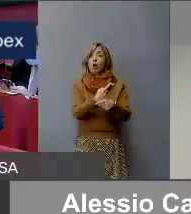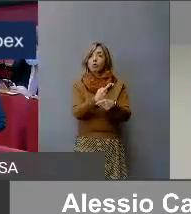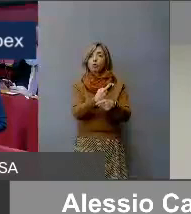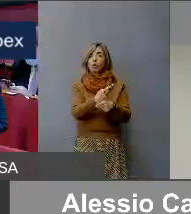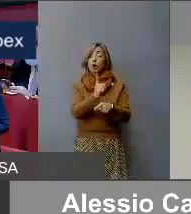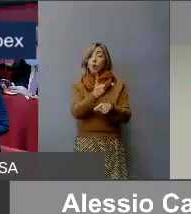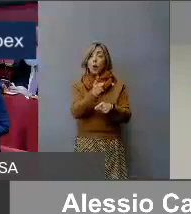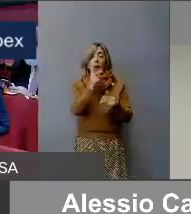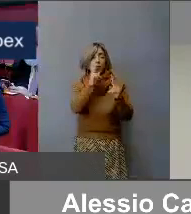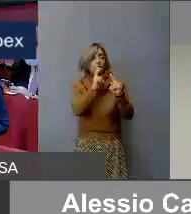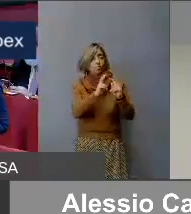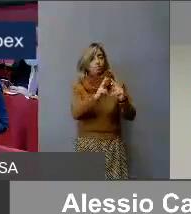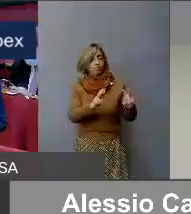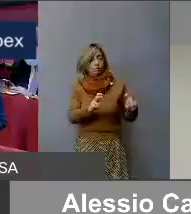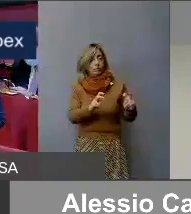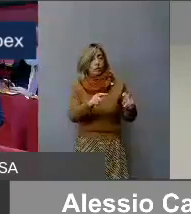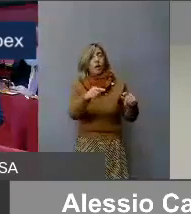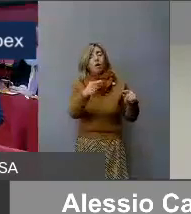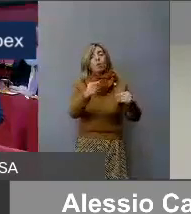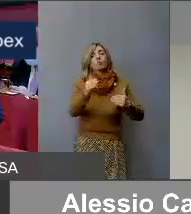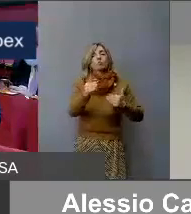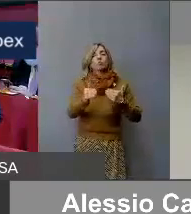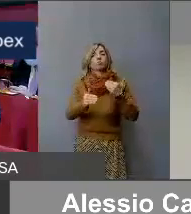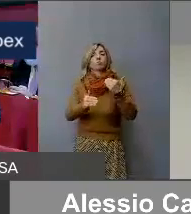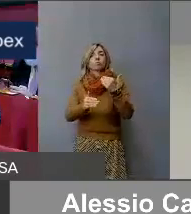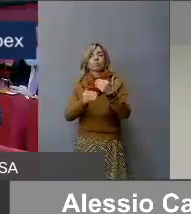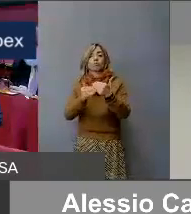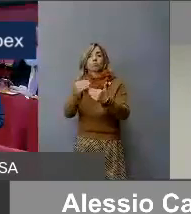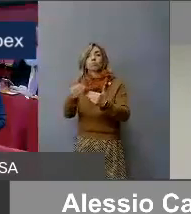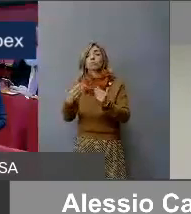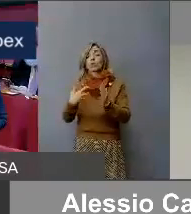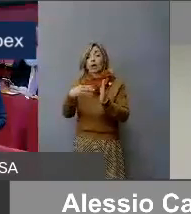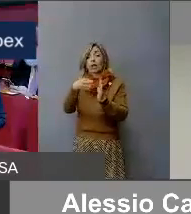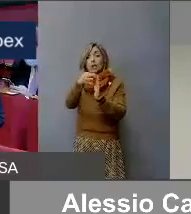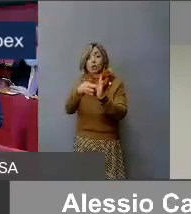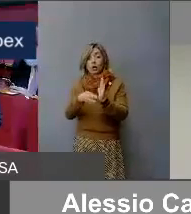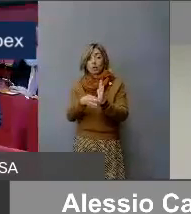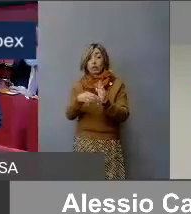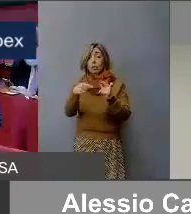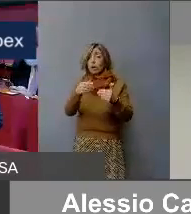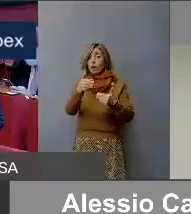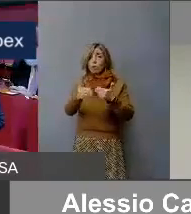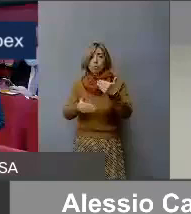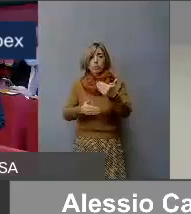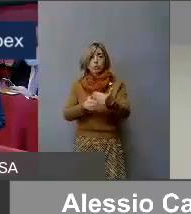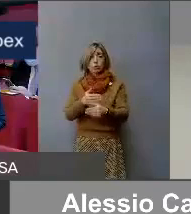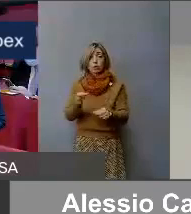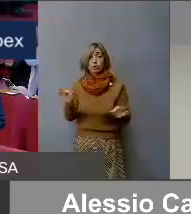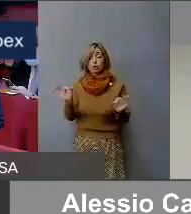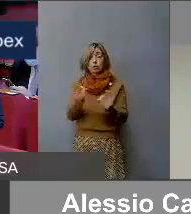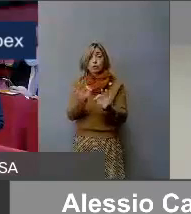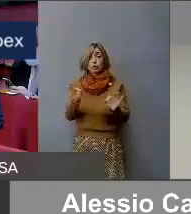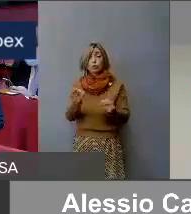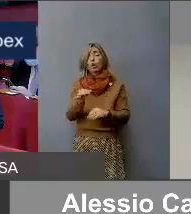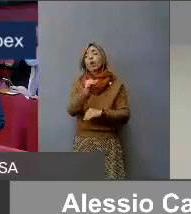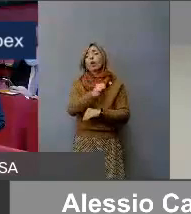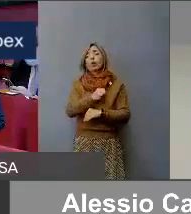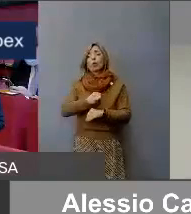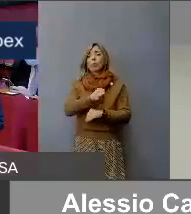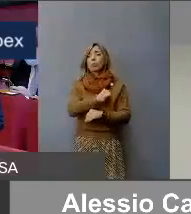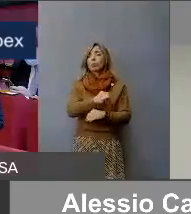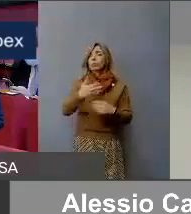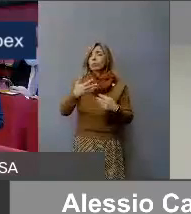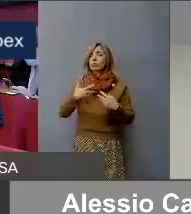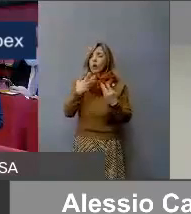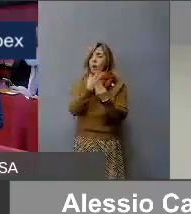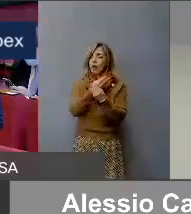in celeri commissione consiliare non è avvenuto e comune ha in pancia molti dati demografici economici